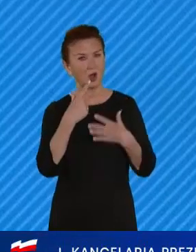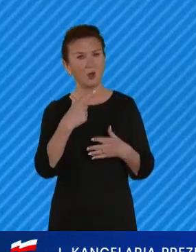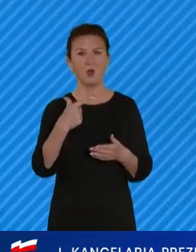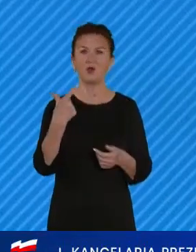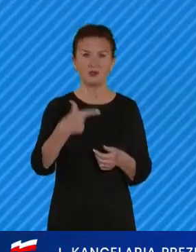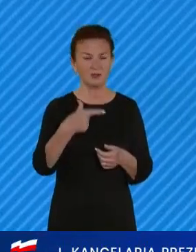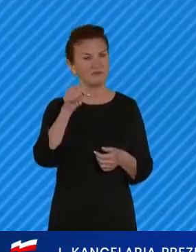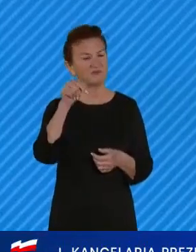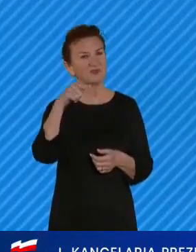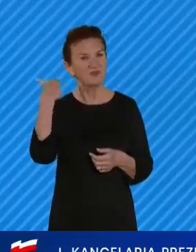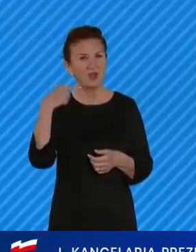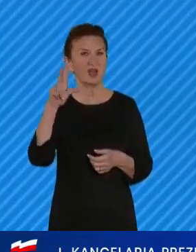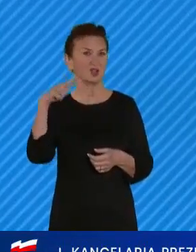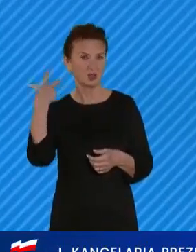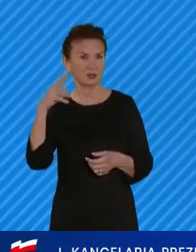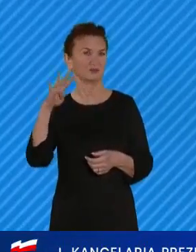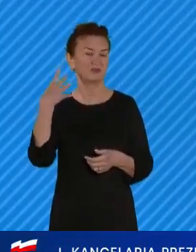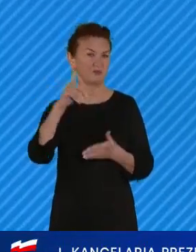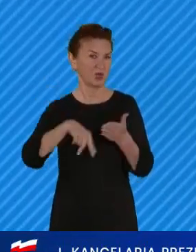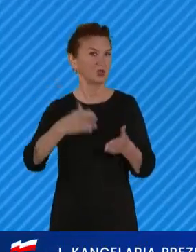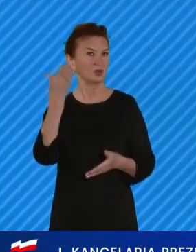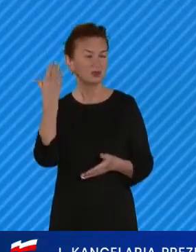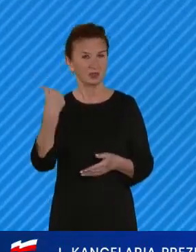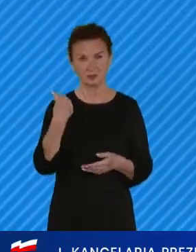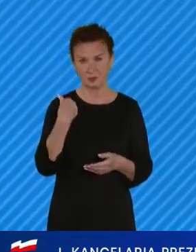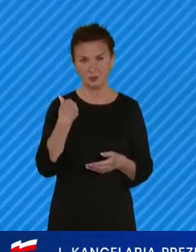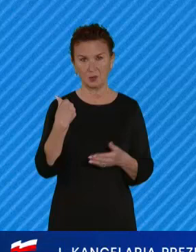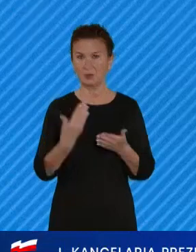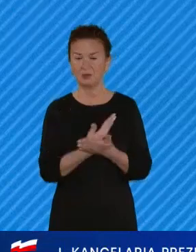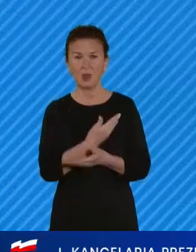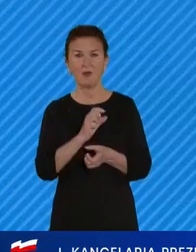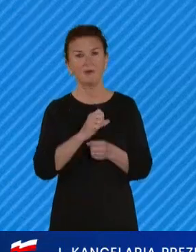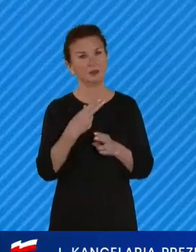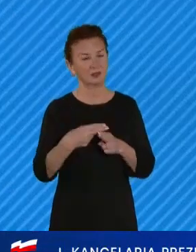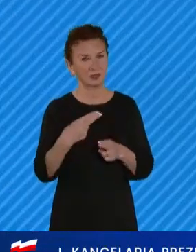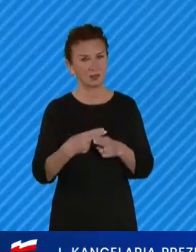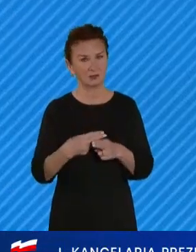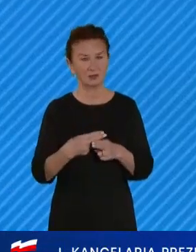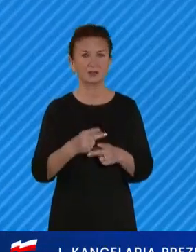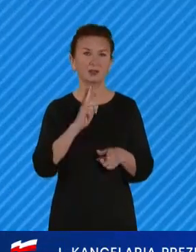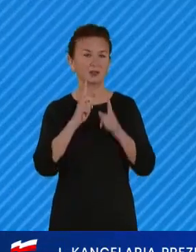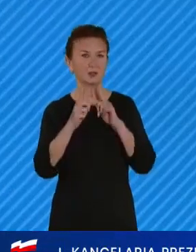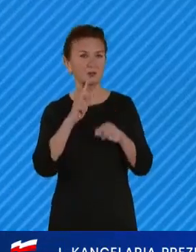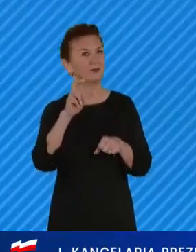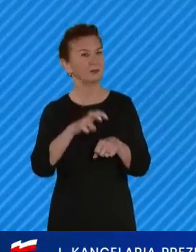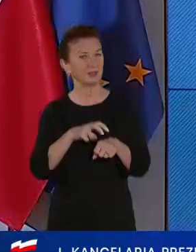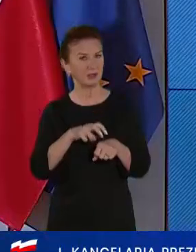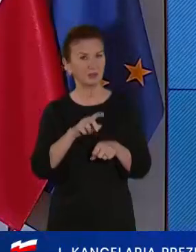2-3 tygodnie temu, 4 tygodnie temu. Konsultowałem z epidemiologami ten okres,